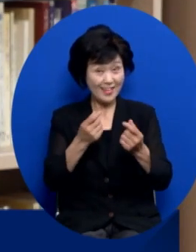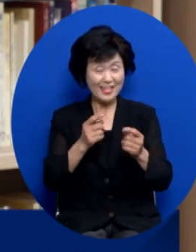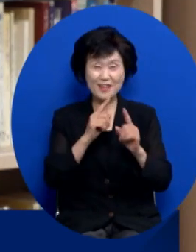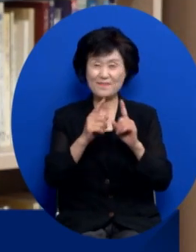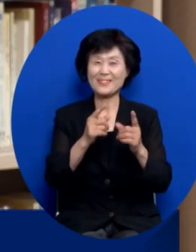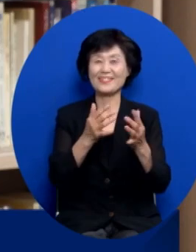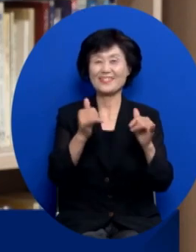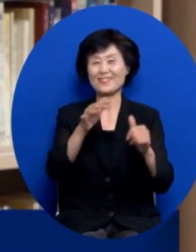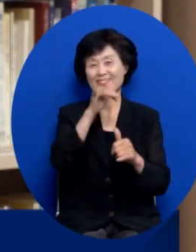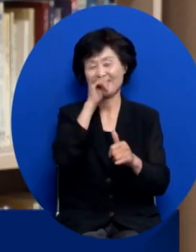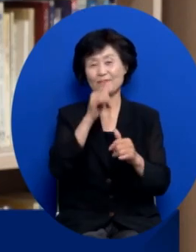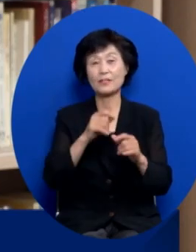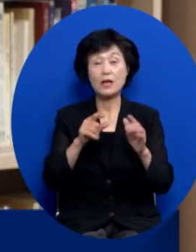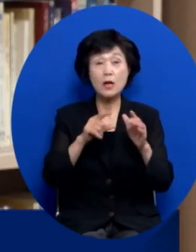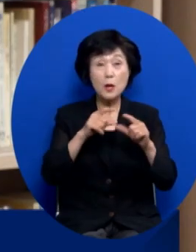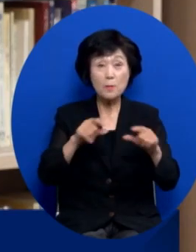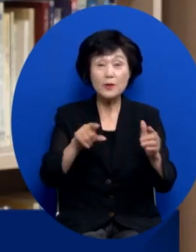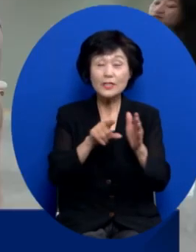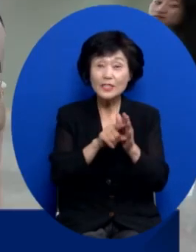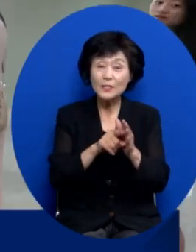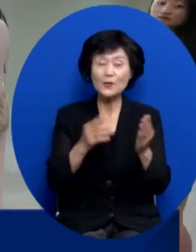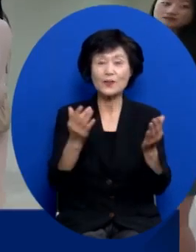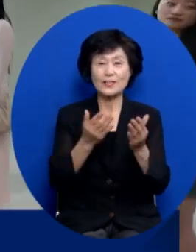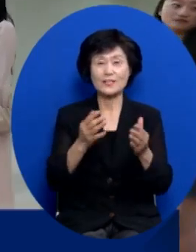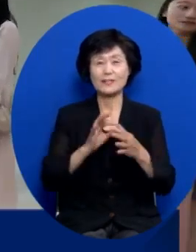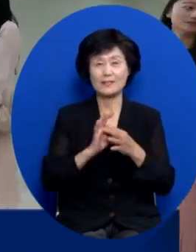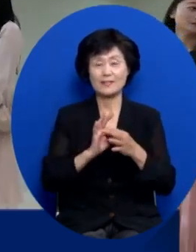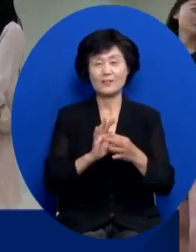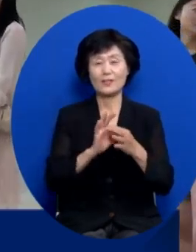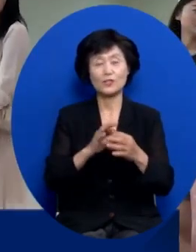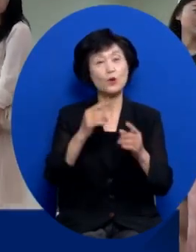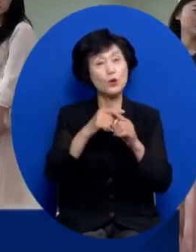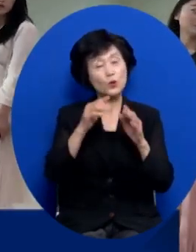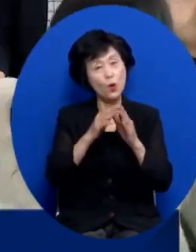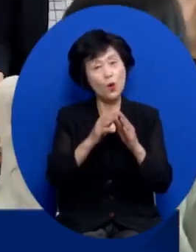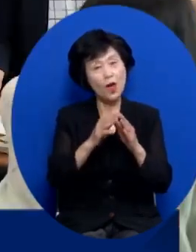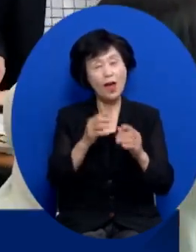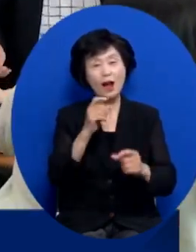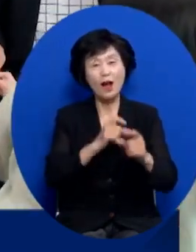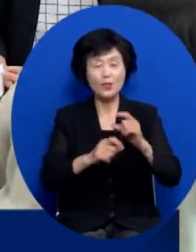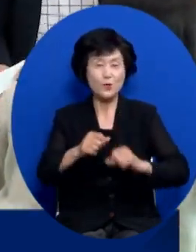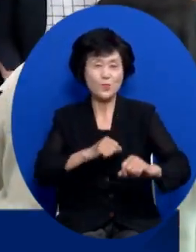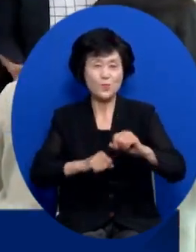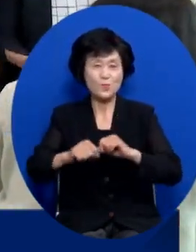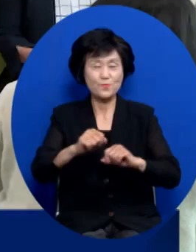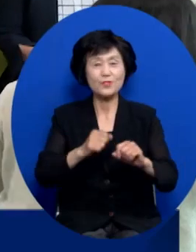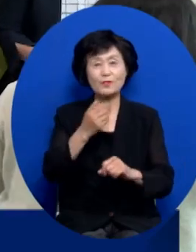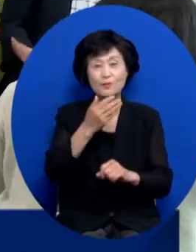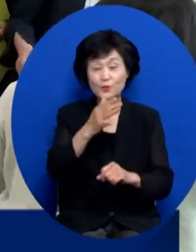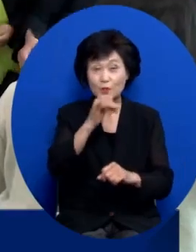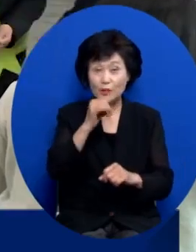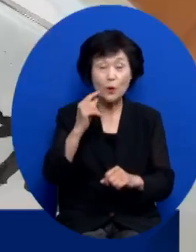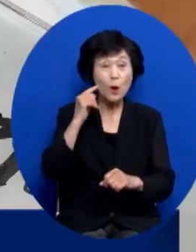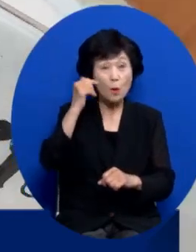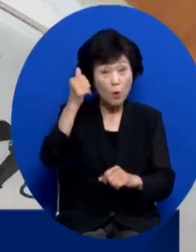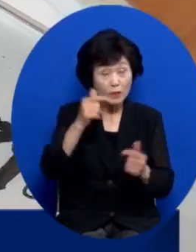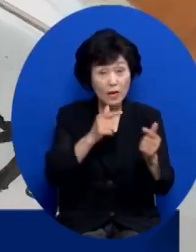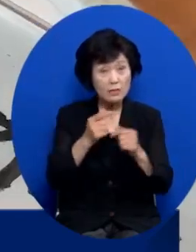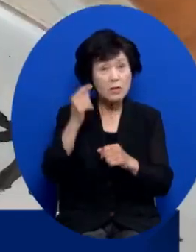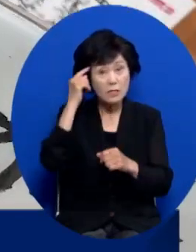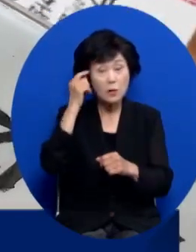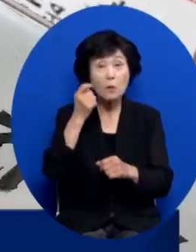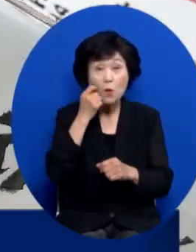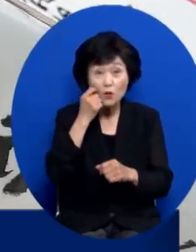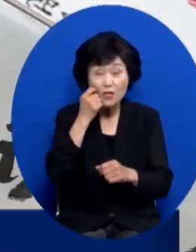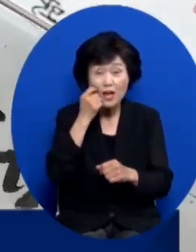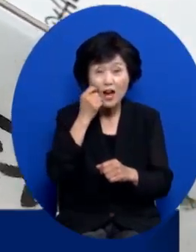그런데 평신도 사역을 통해서 교회가 굉장히 역동적으로 움직일 수 있고 목회자가 생각하지 못하는